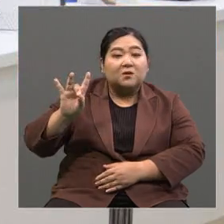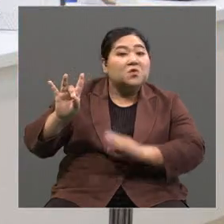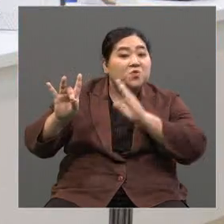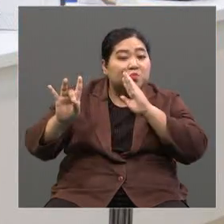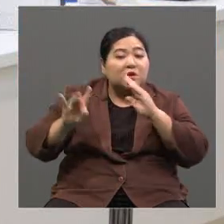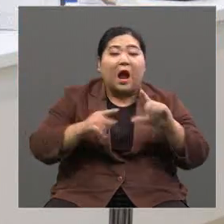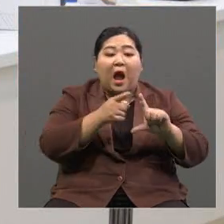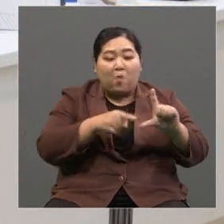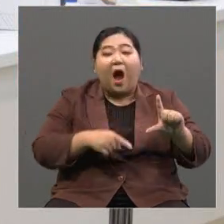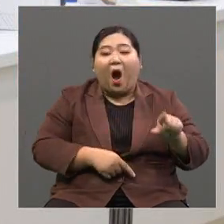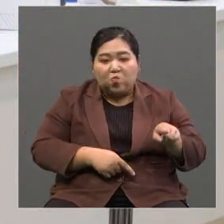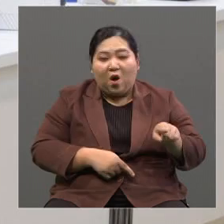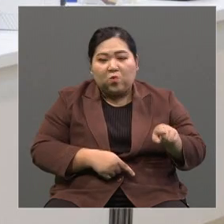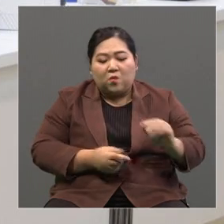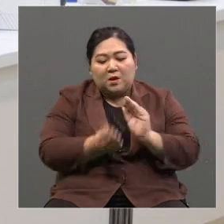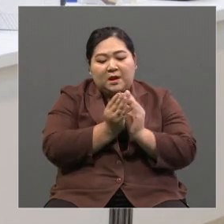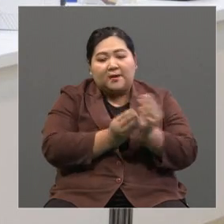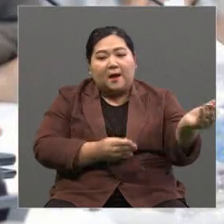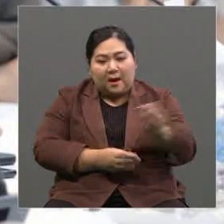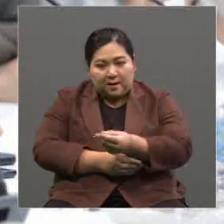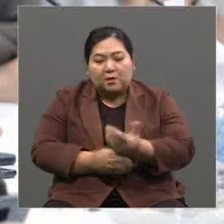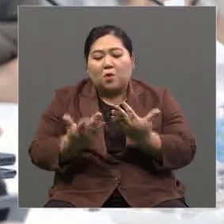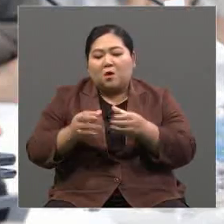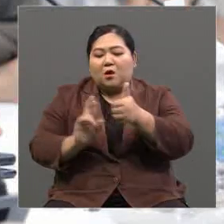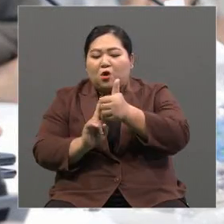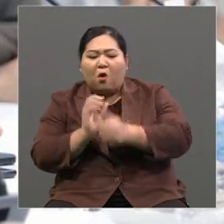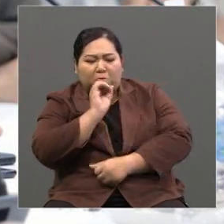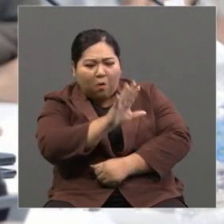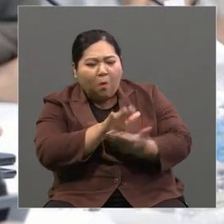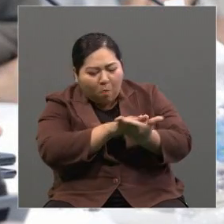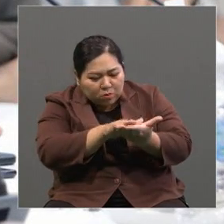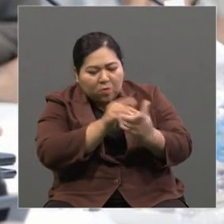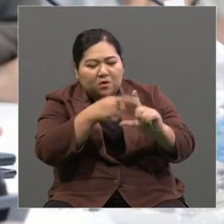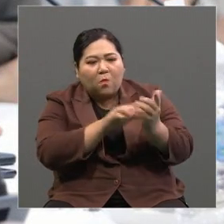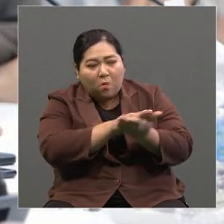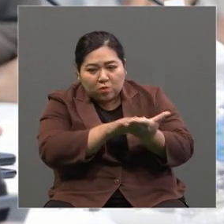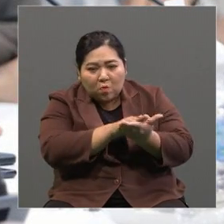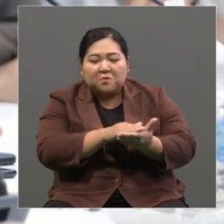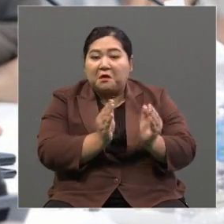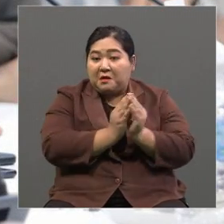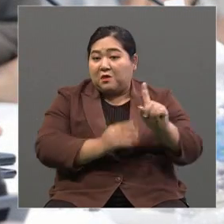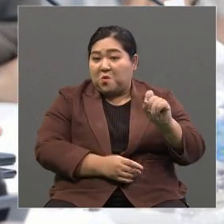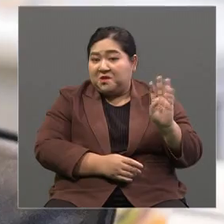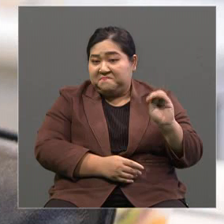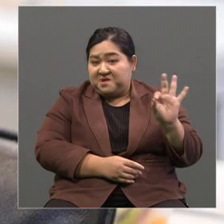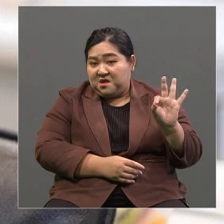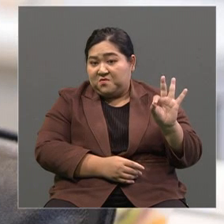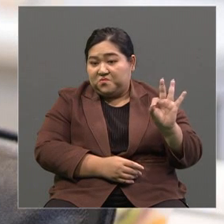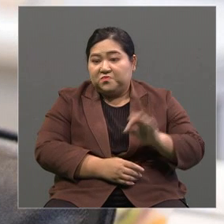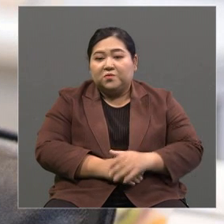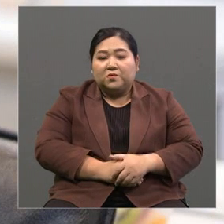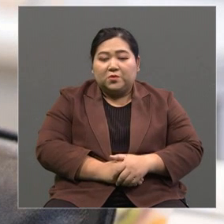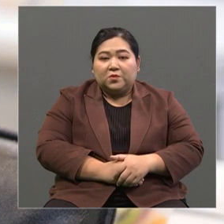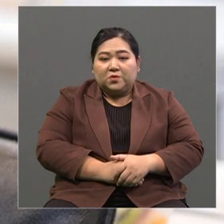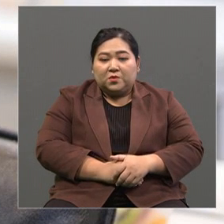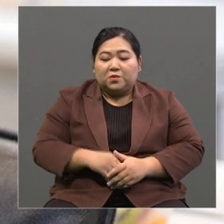ก้าวไกลที่เพื่อไทยคุณภูมิธรรมบอกว่าเดี๋ยวจะไปพูดคุยกันไปขอโทษขอเข้ามากันเนี่ยของเขาได้ประมาณ149เสียงใช่ไหมคะ